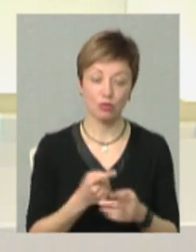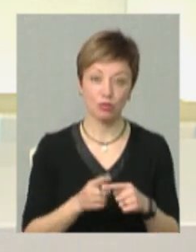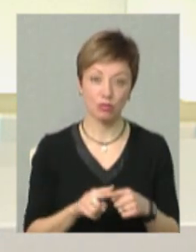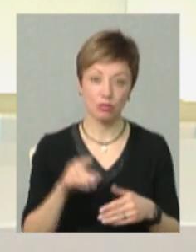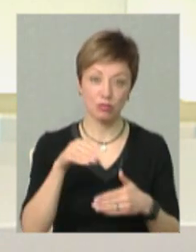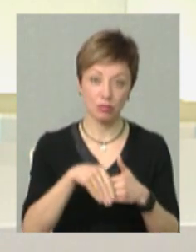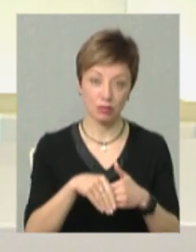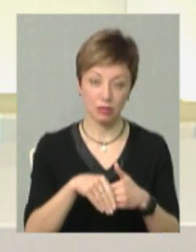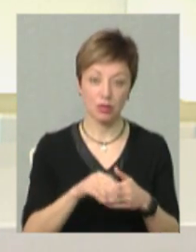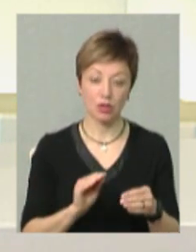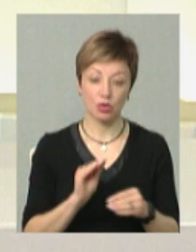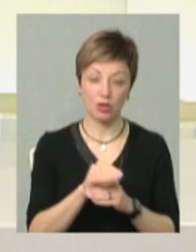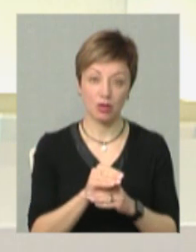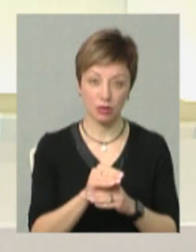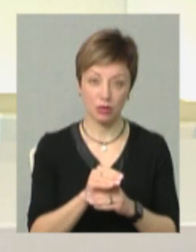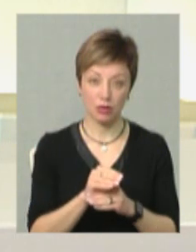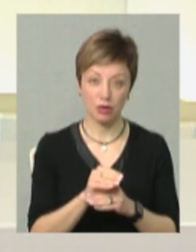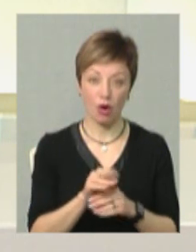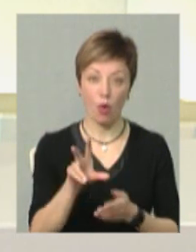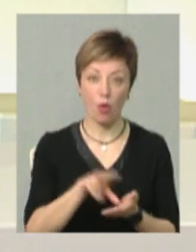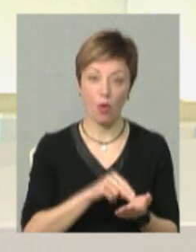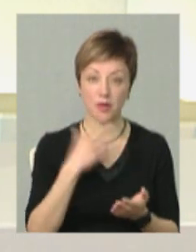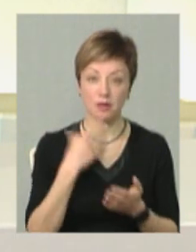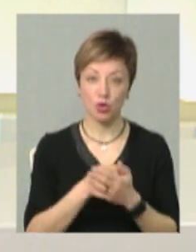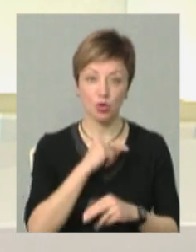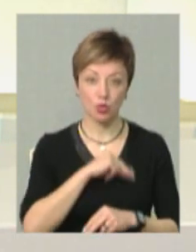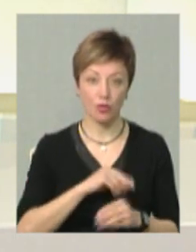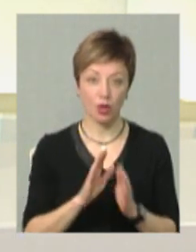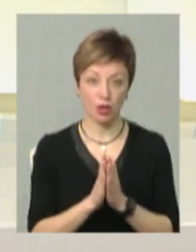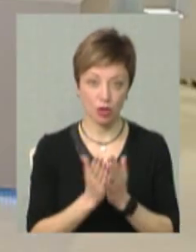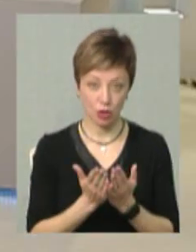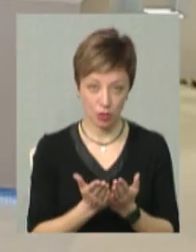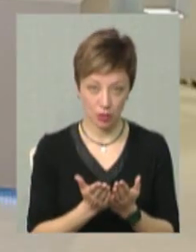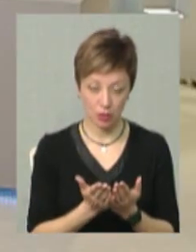анкети вони можуть долучити копію своєї трудової книжки,